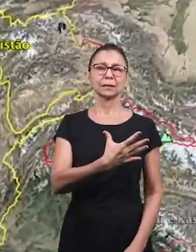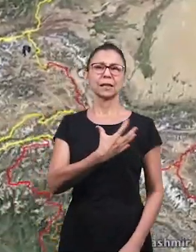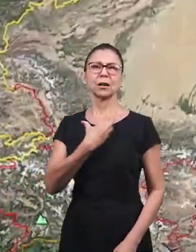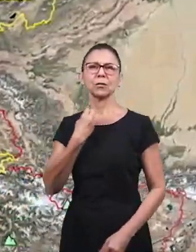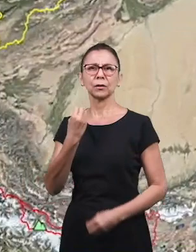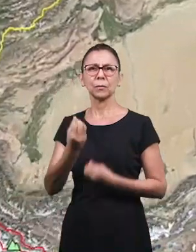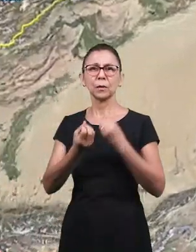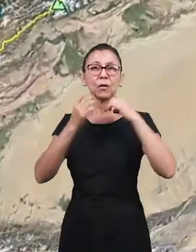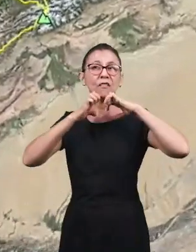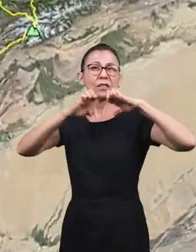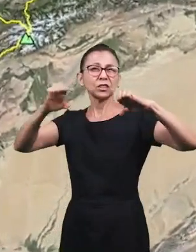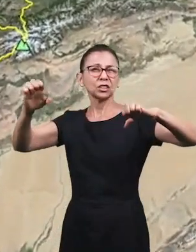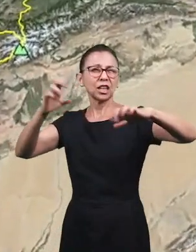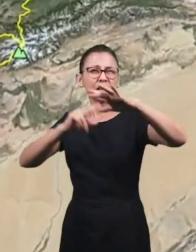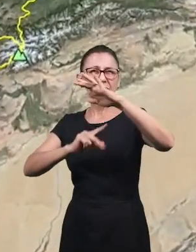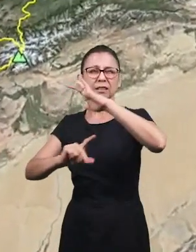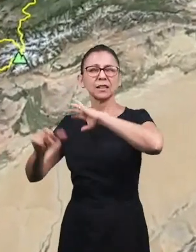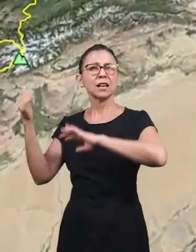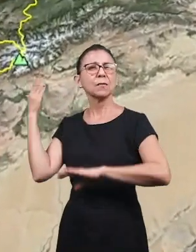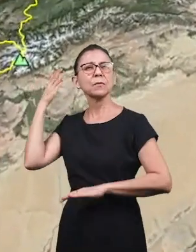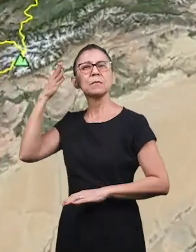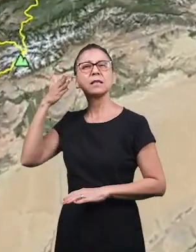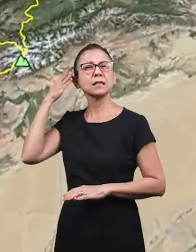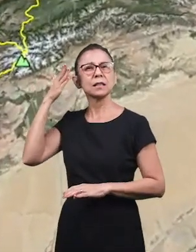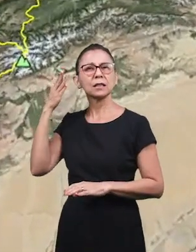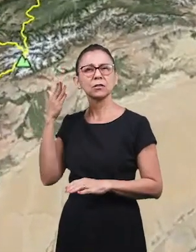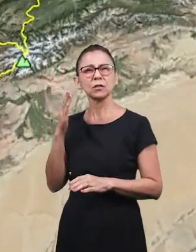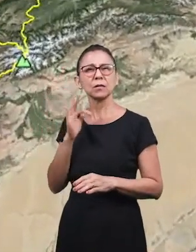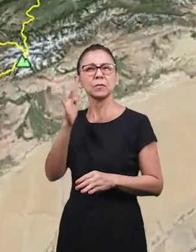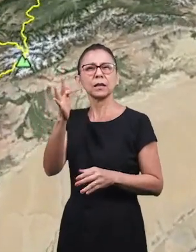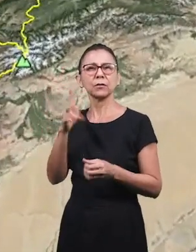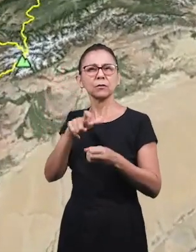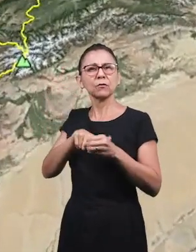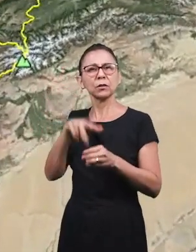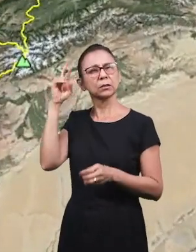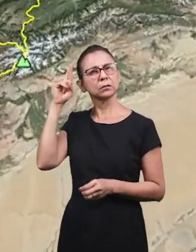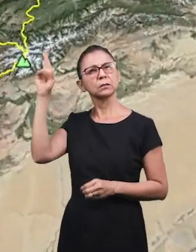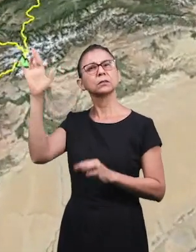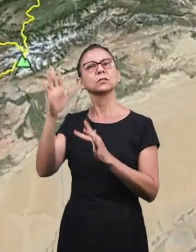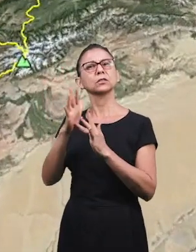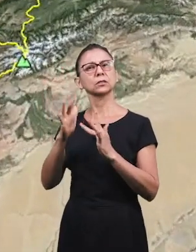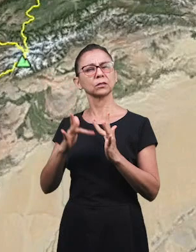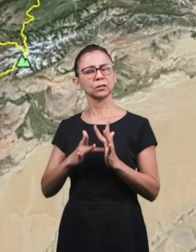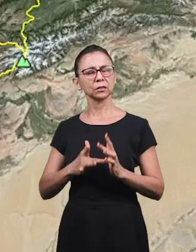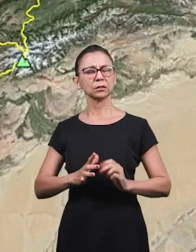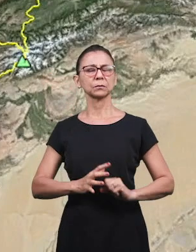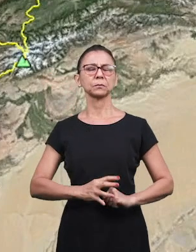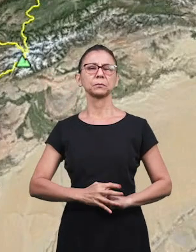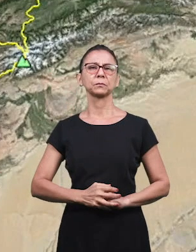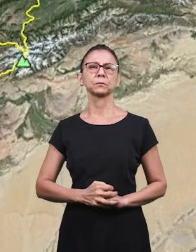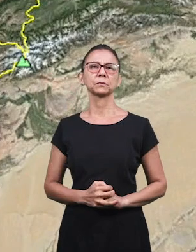par l'Évangile éternel et par le message du retour imminent du Seigneur Jésus.